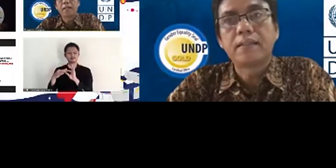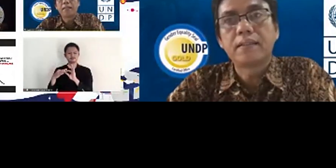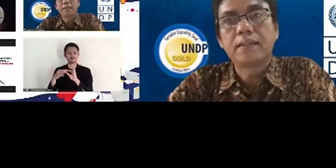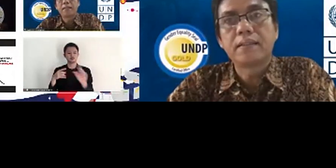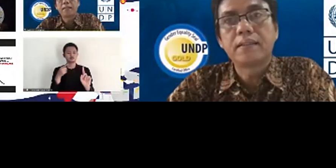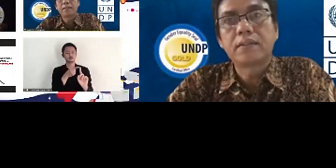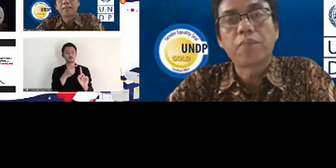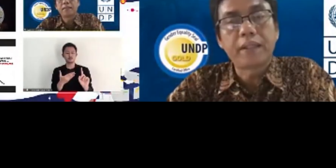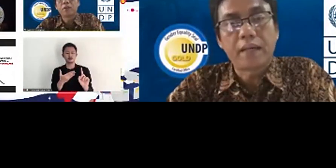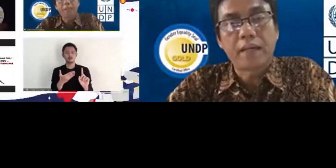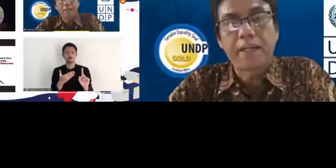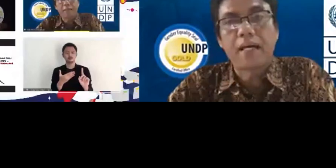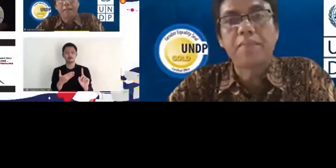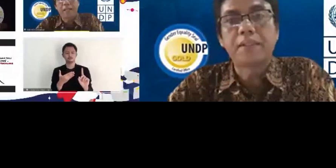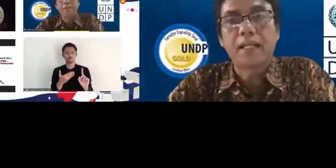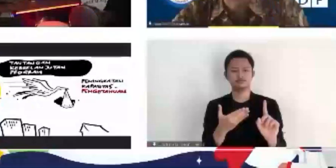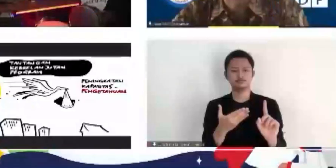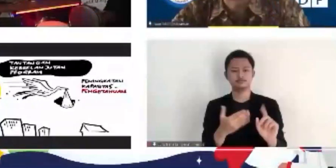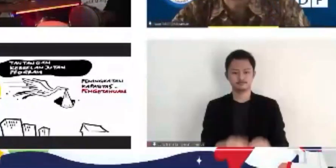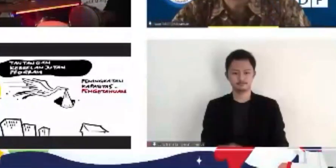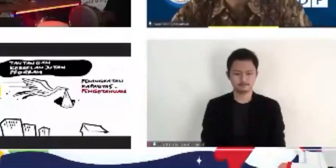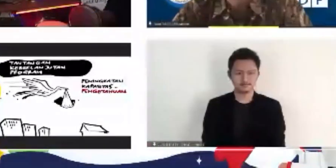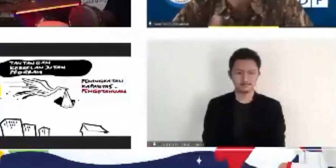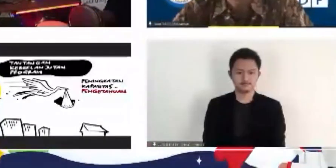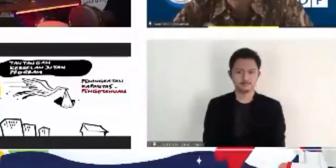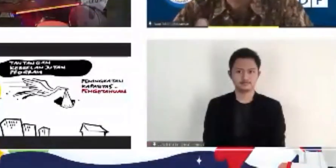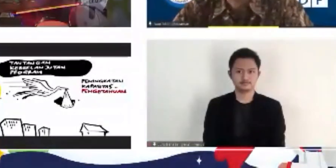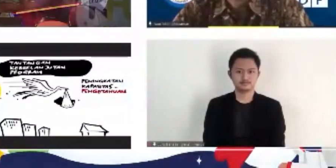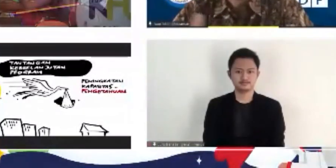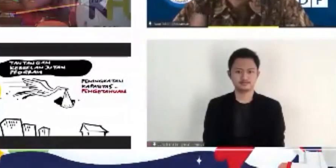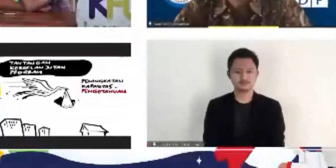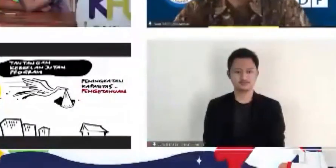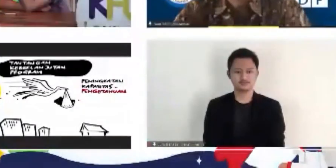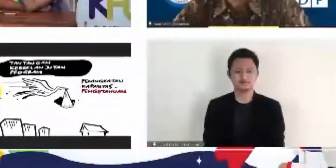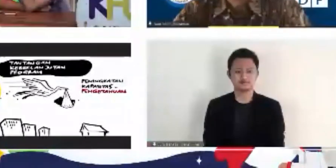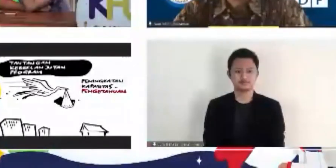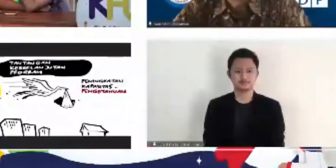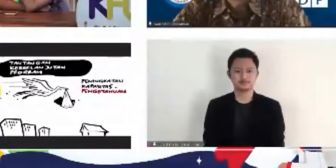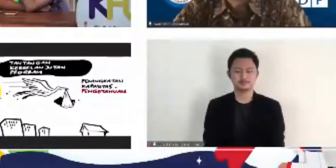untuk beberapa topik berbeda misalnya untuk penguatan